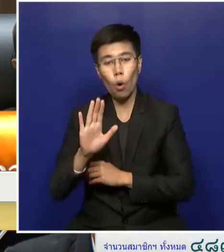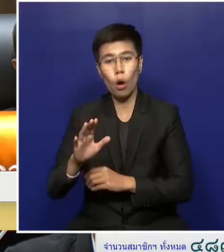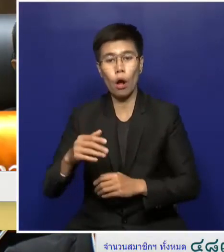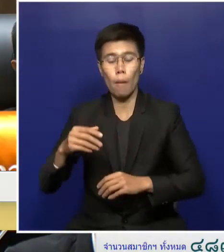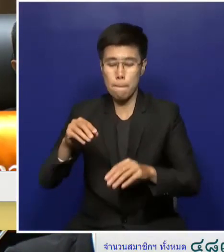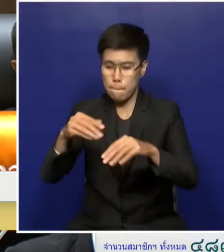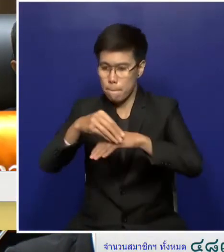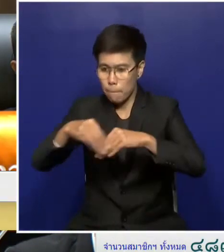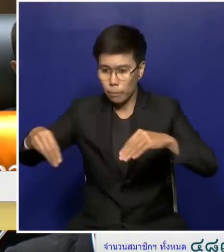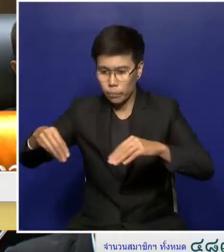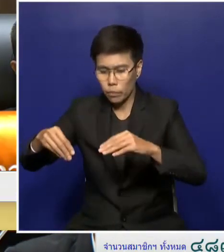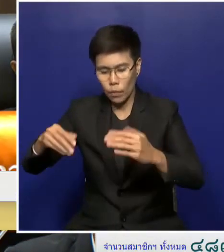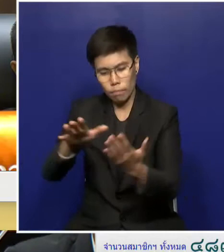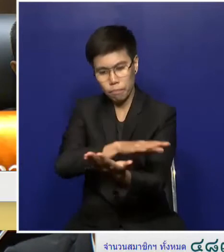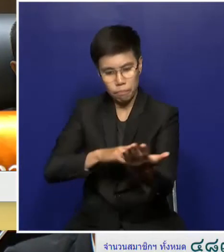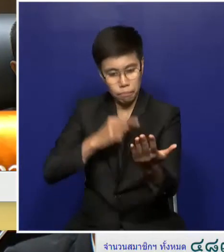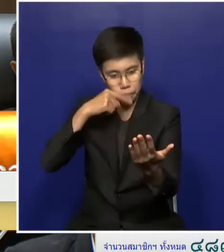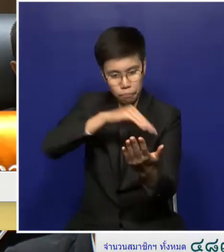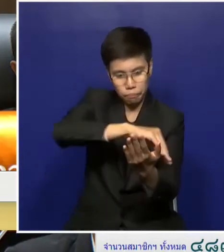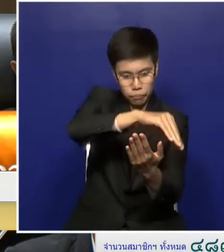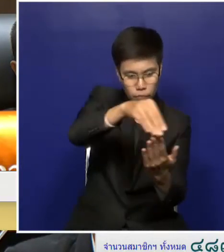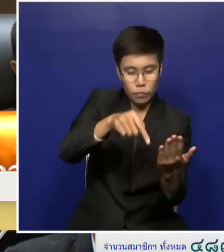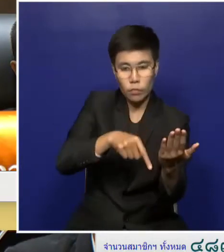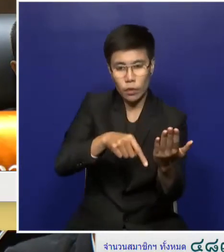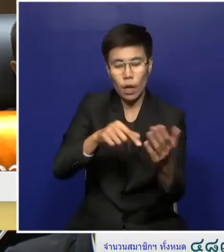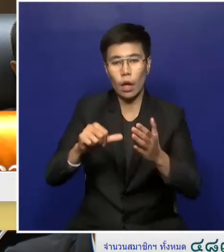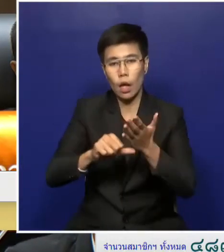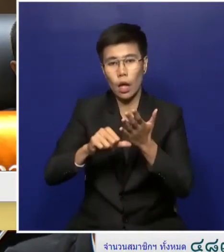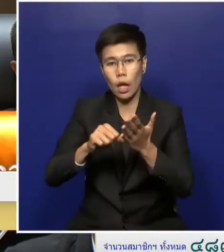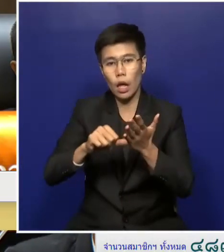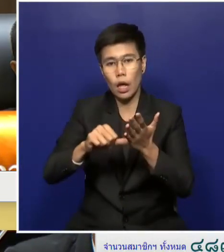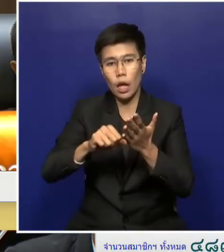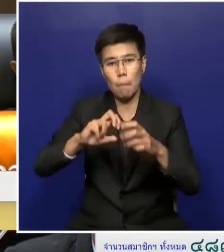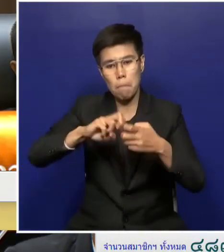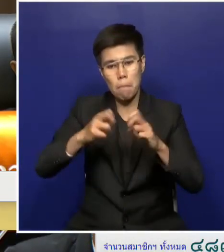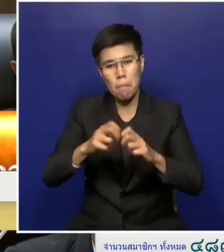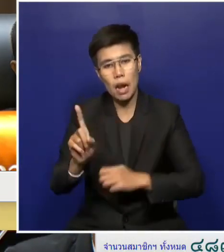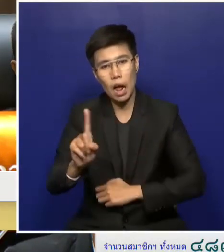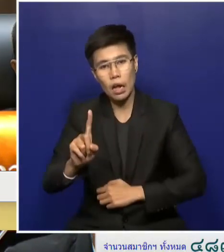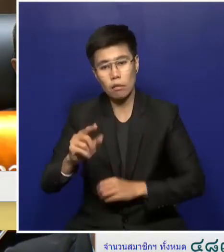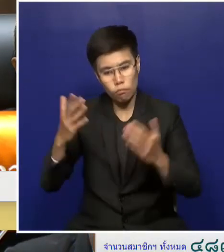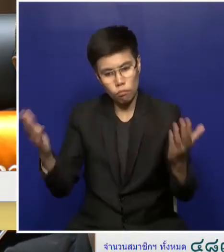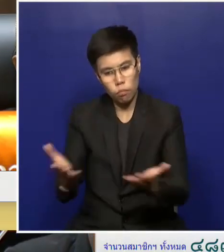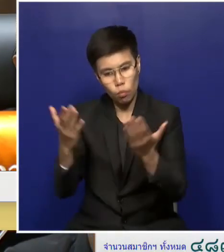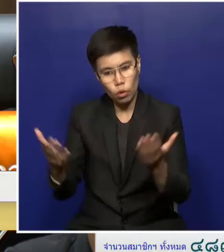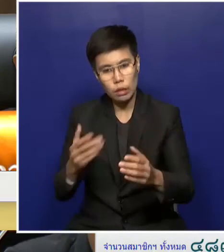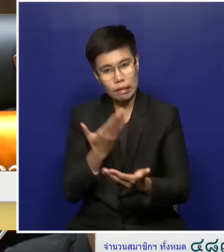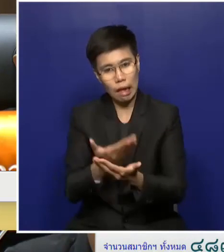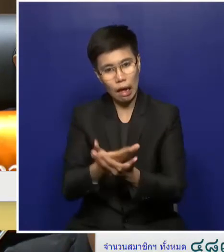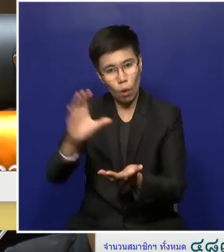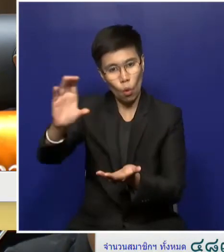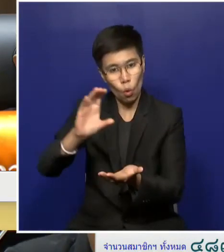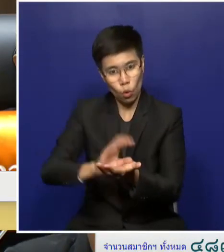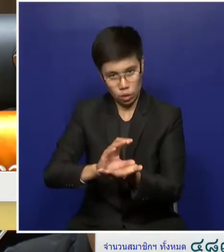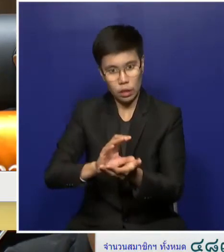ผมเข้าใจว่ามีข้อสรุปแล้วนะครับว่ากระบวนการที่จะแก้ปัญหานั้นคือรัฐบาลจะต้องมาสนับสนุนเรื่องของงบประมาณเครื่อง